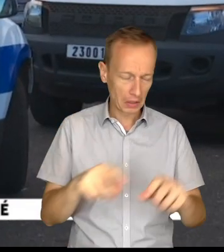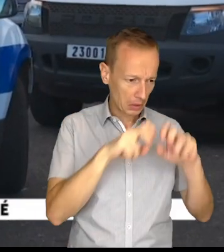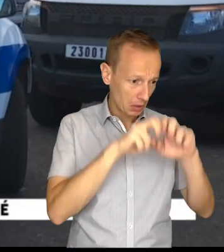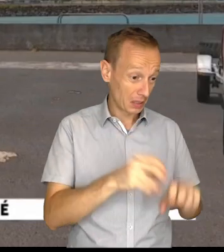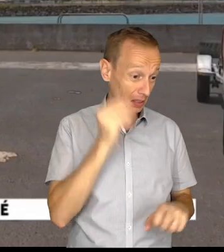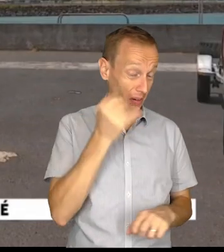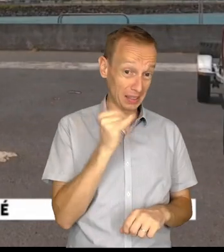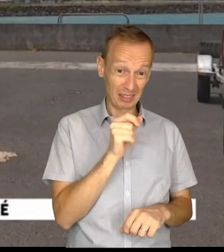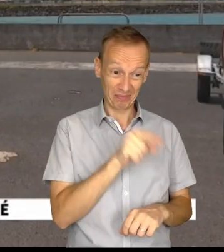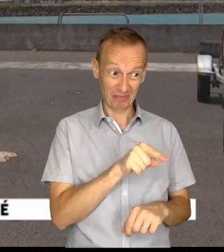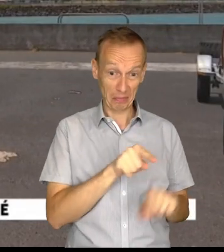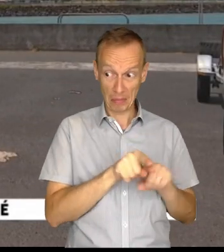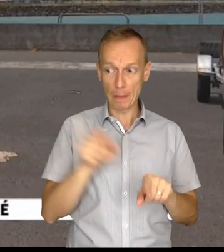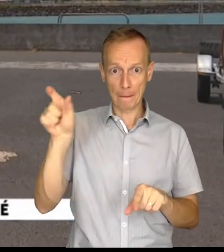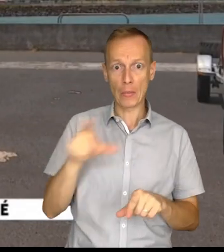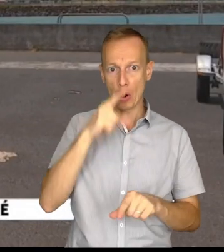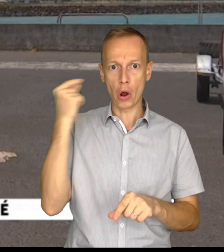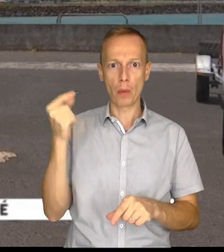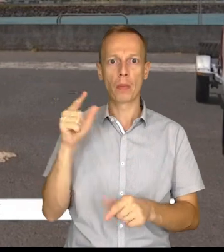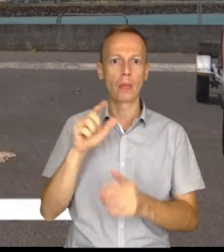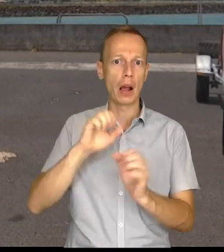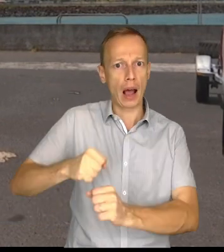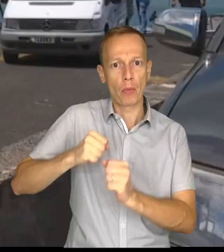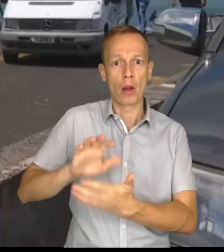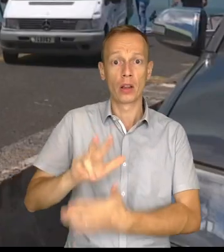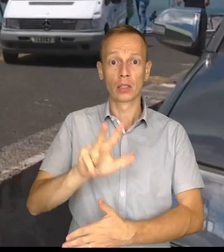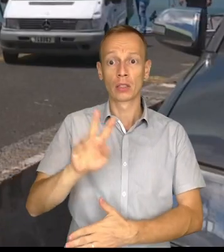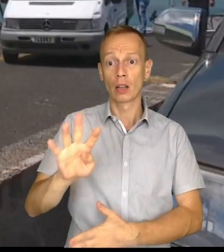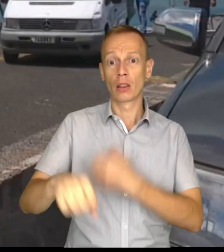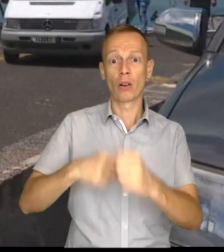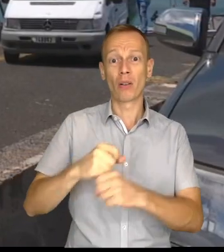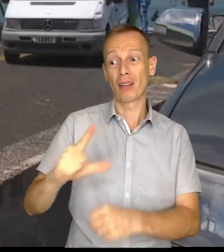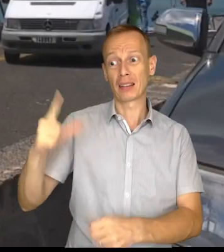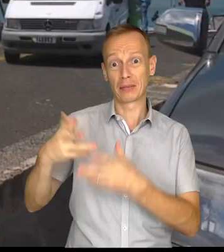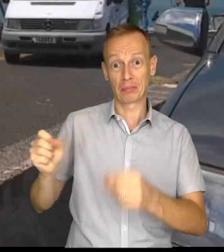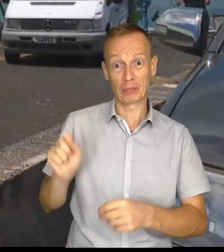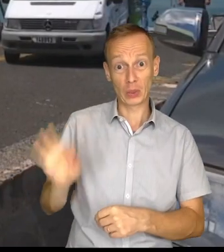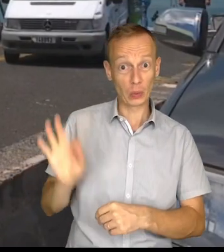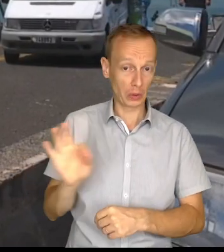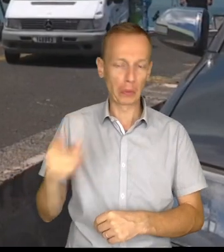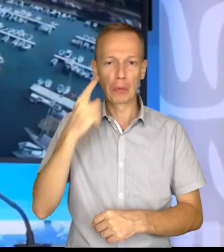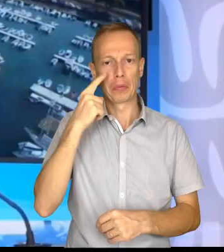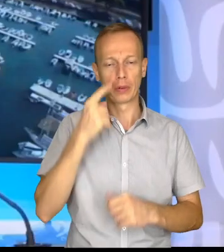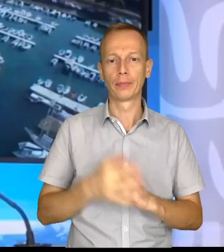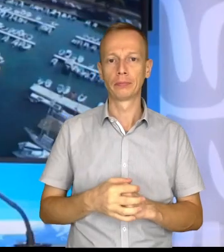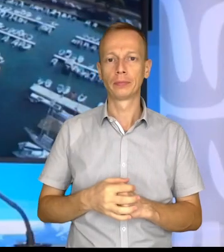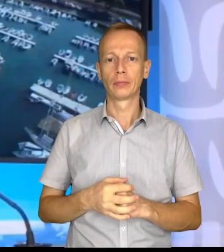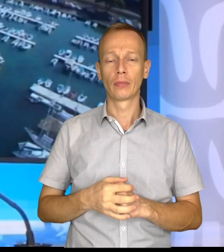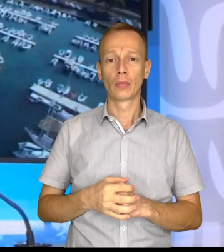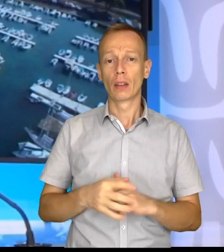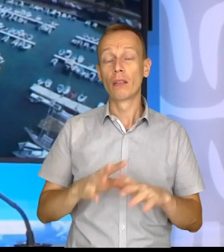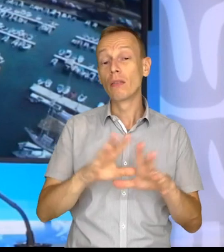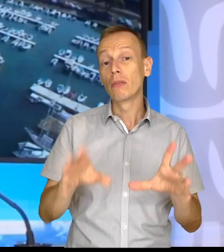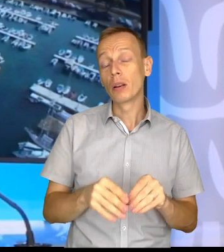ou pas qu'il s'agit bien du rameur de 34 ans disparu lundi déjà. Voilà, et selon